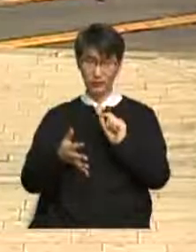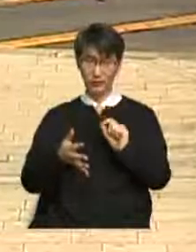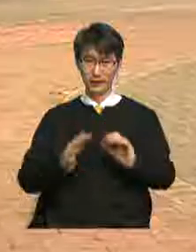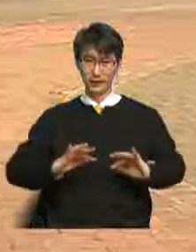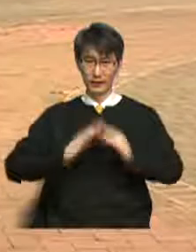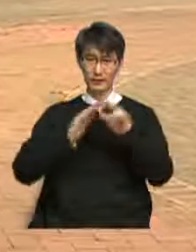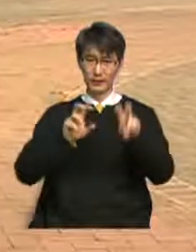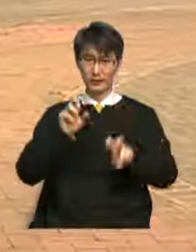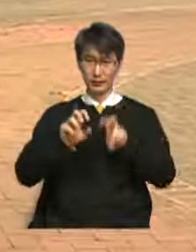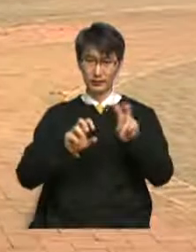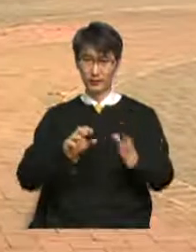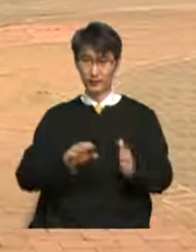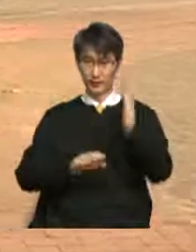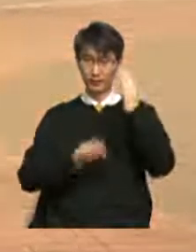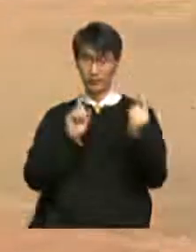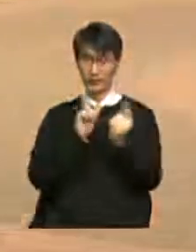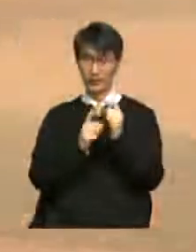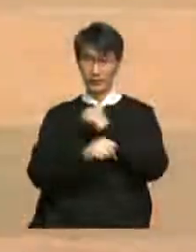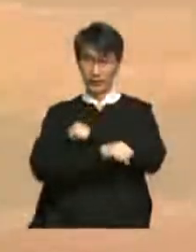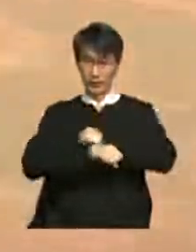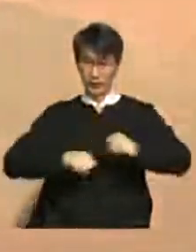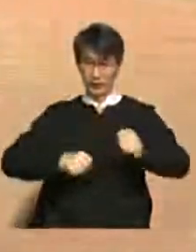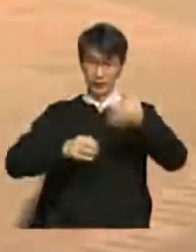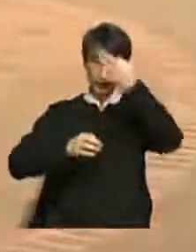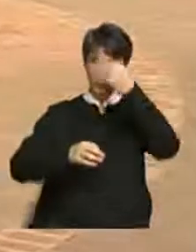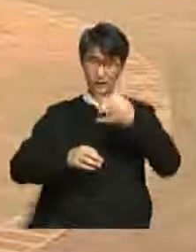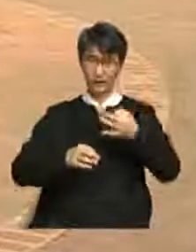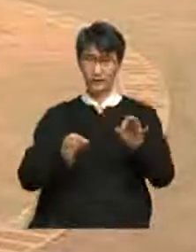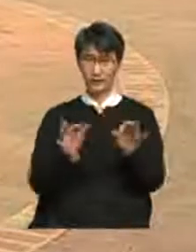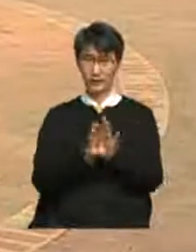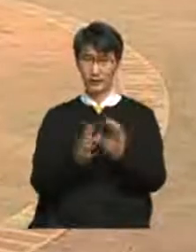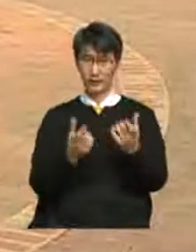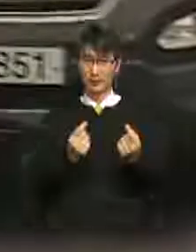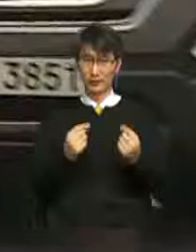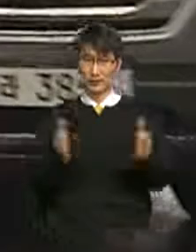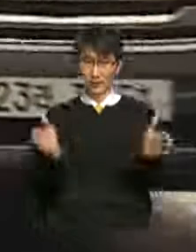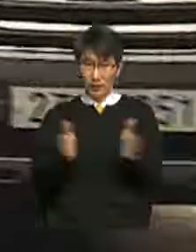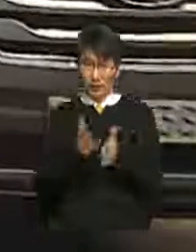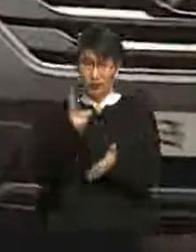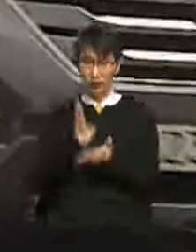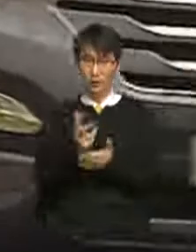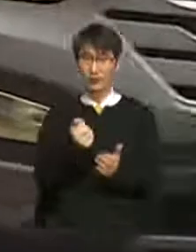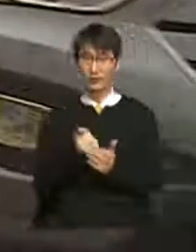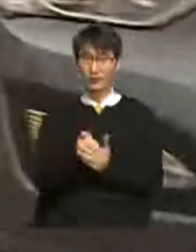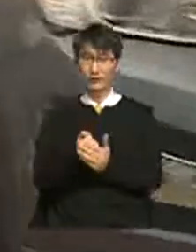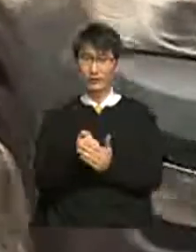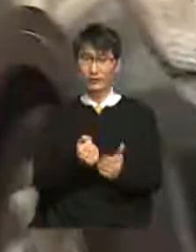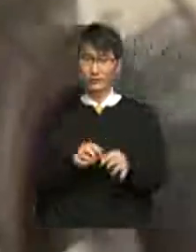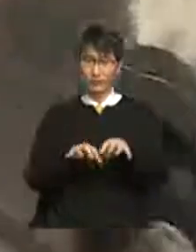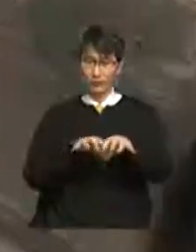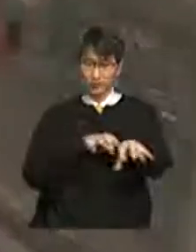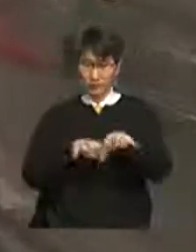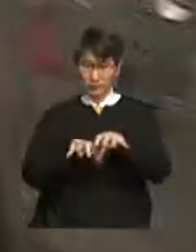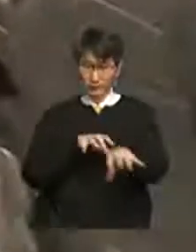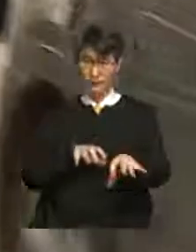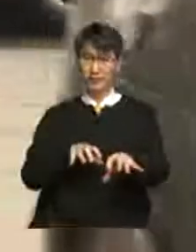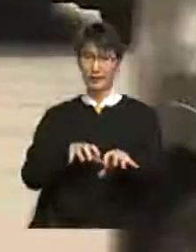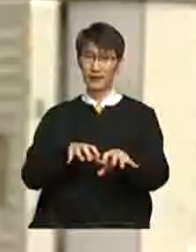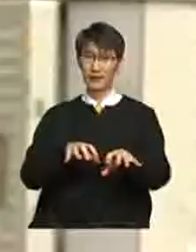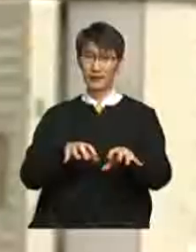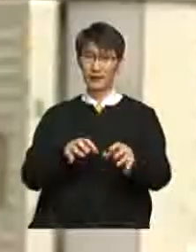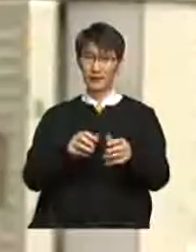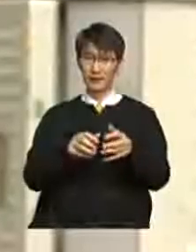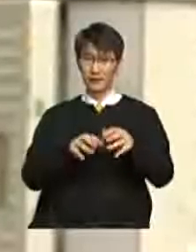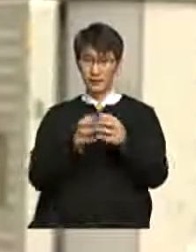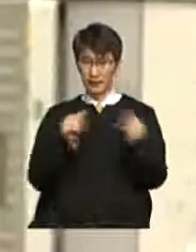지어진 지 20년이 넘은 만남의 광장은 제기능을 잃은 지 오래고 협소한 주차장으로 인해 정체된 차량들과 등산객들이